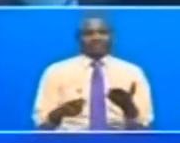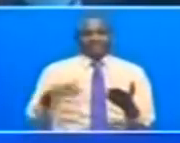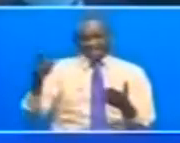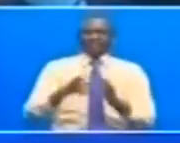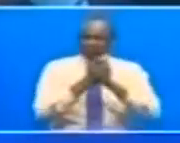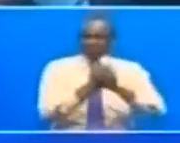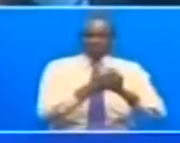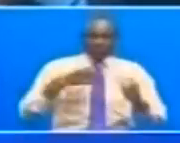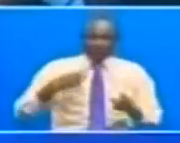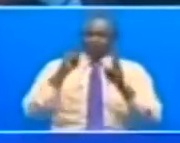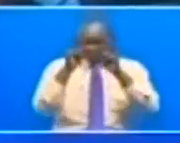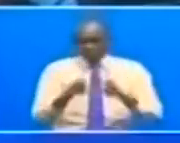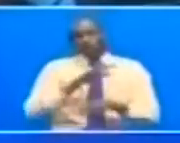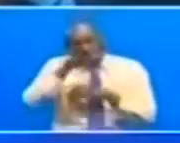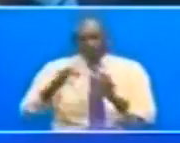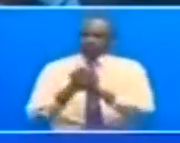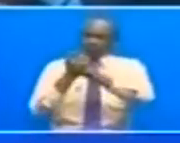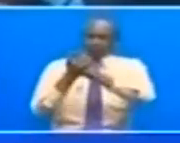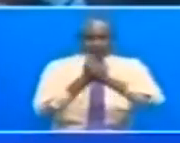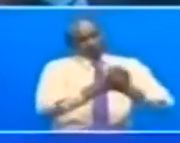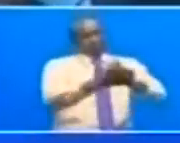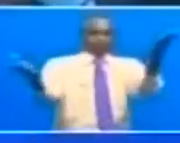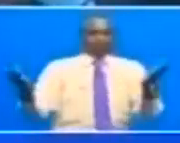anasalamia watu wa Kisumu na Asia ya yote.